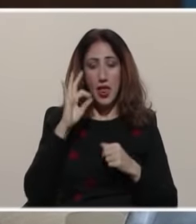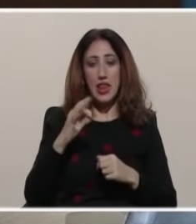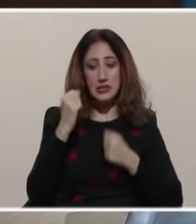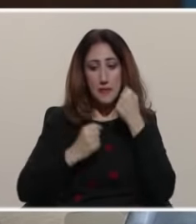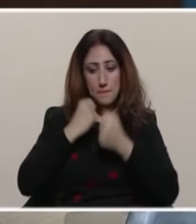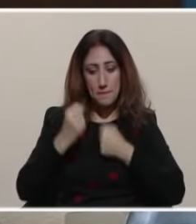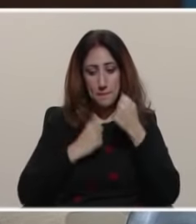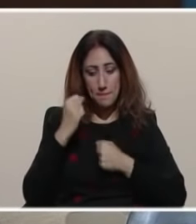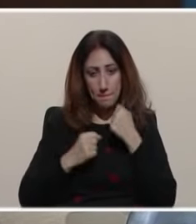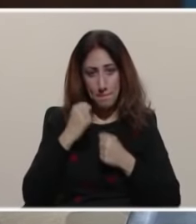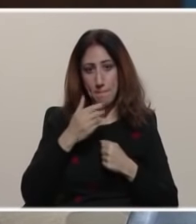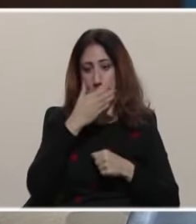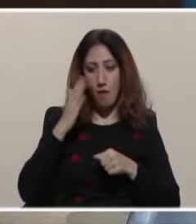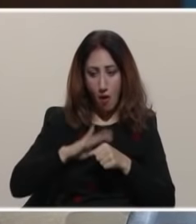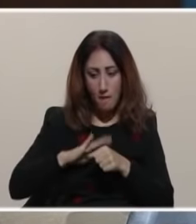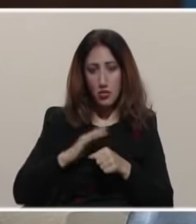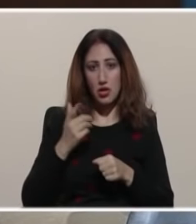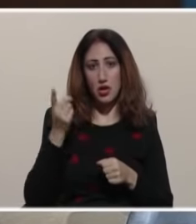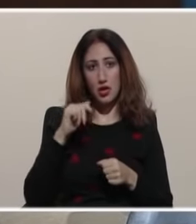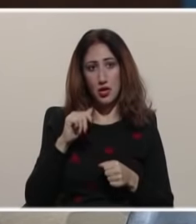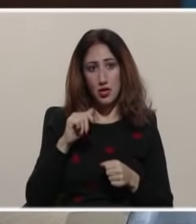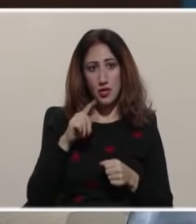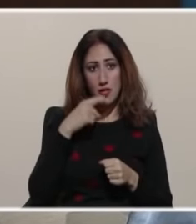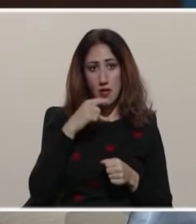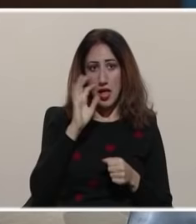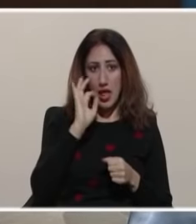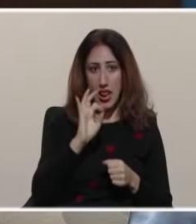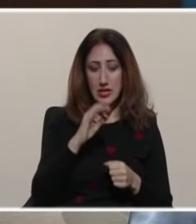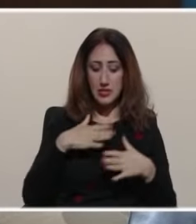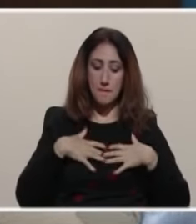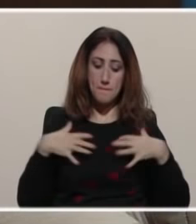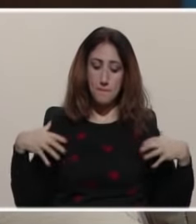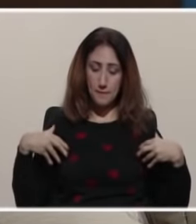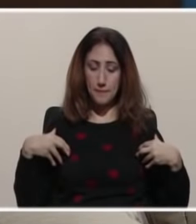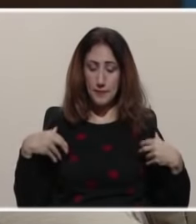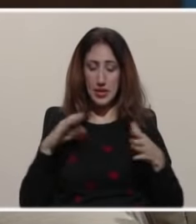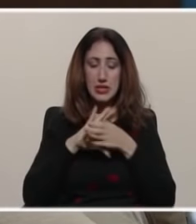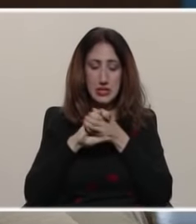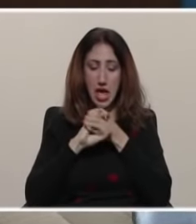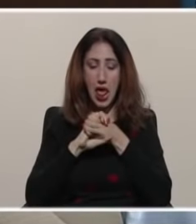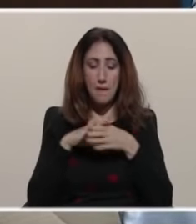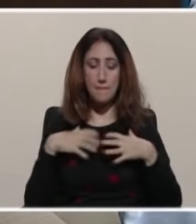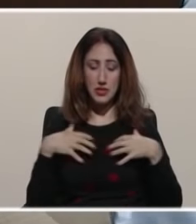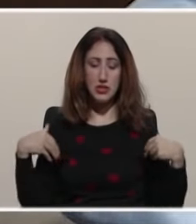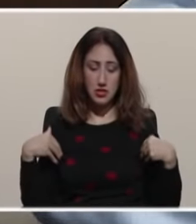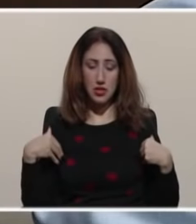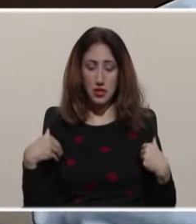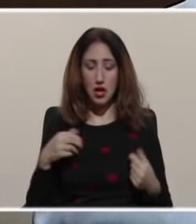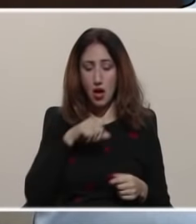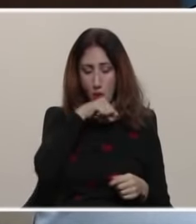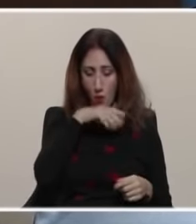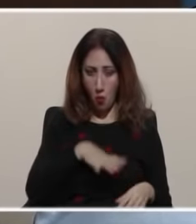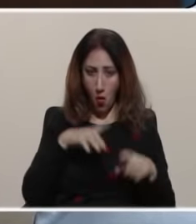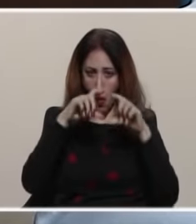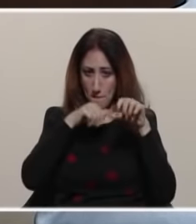شعبان ونستقبل بها رمضان، سلامة الصدر. أقول لحضرتك حديث جميل قوي، سيدنا النبي صلى الله عليه